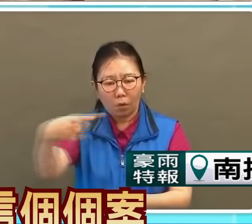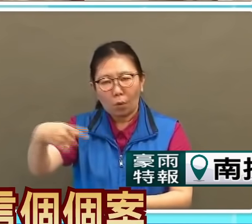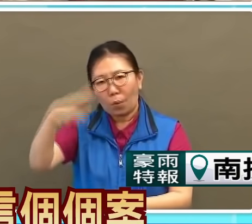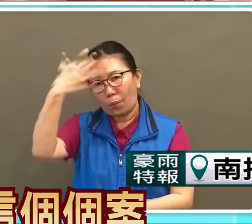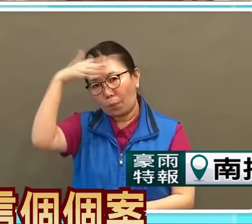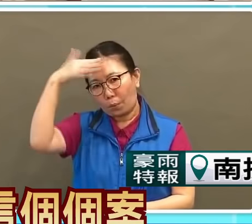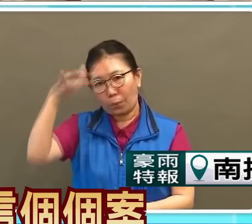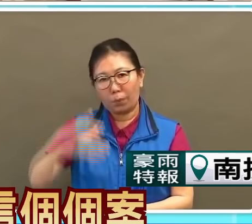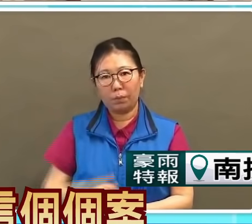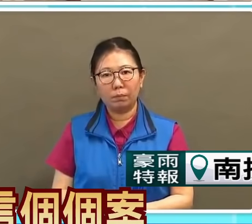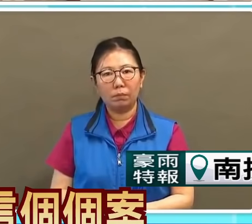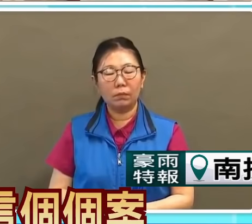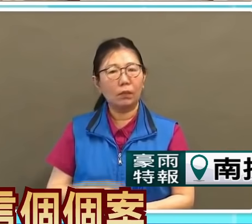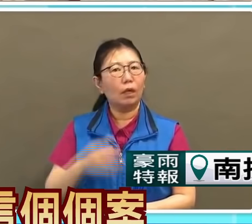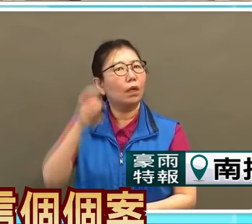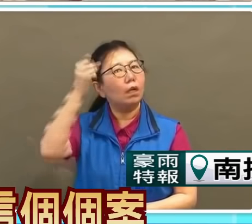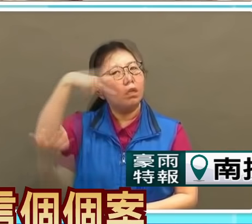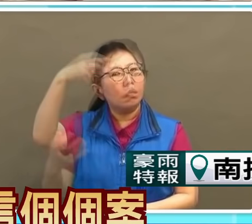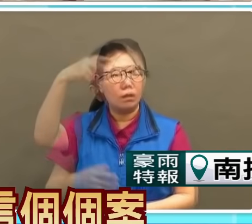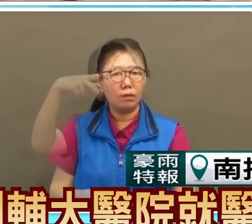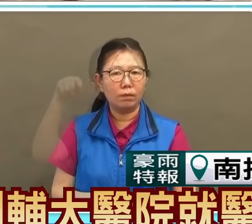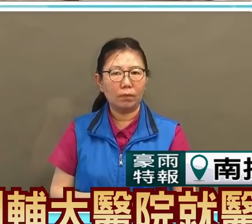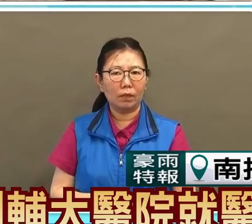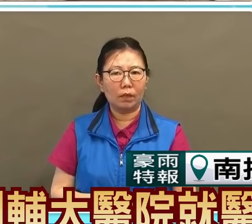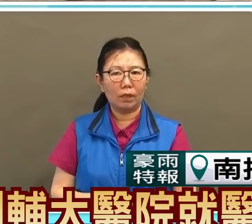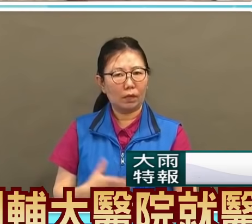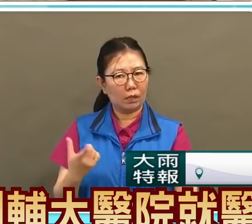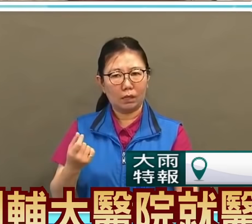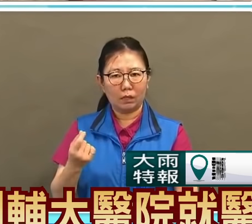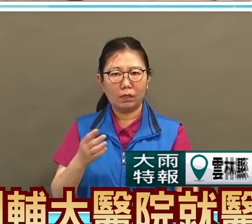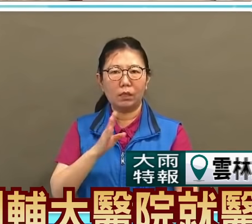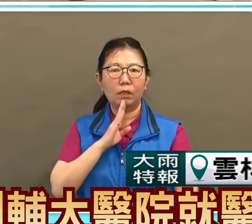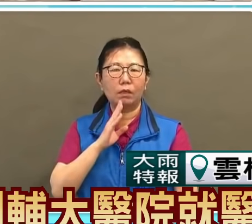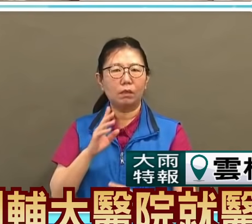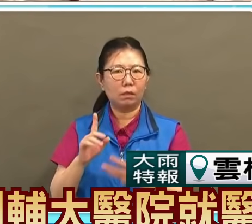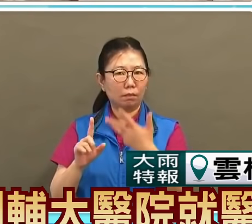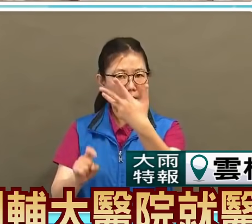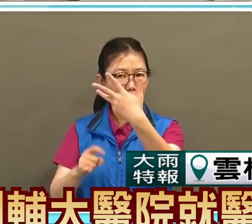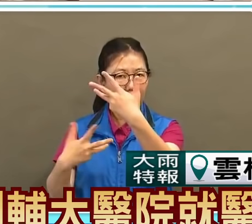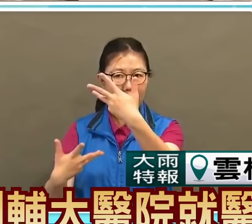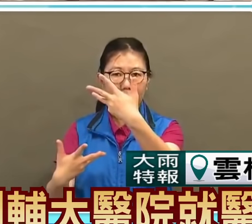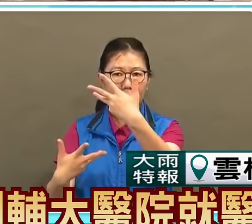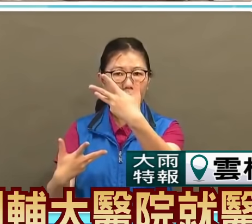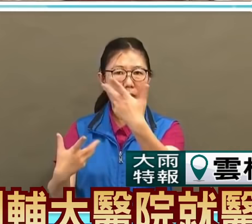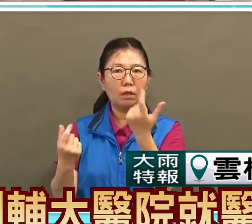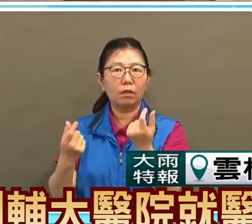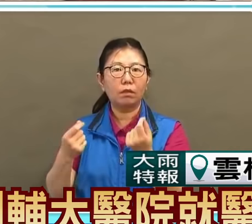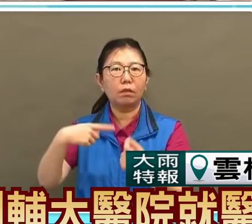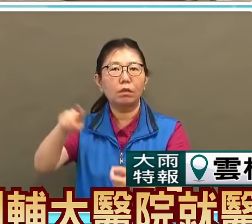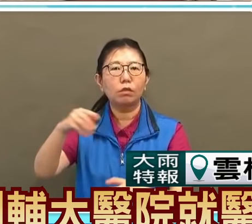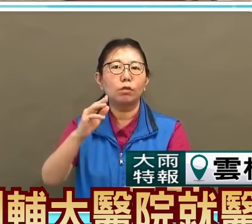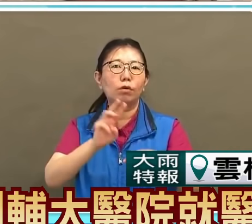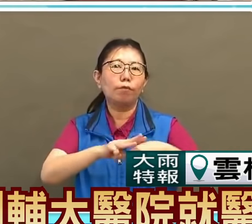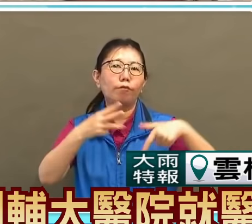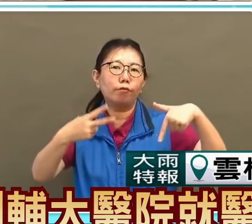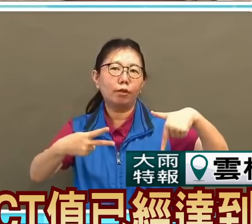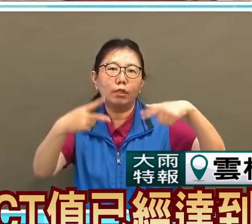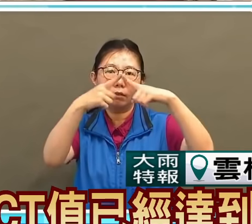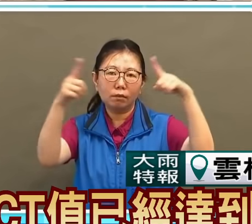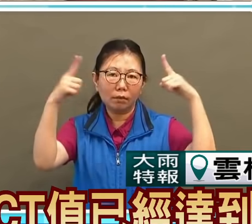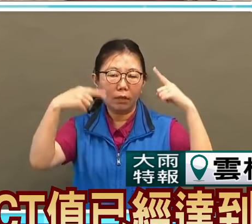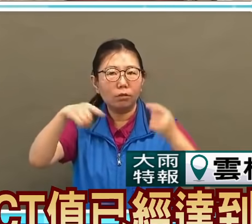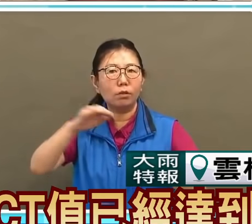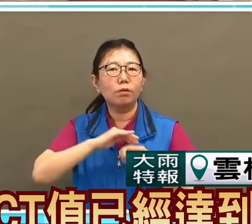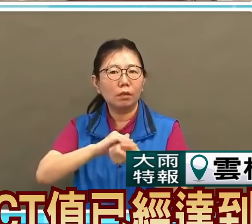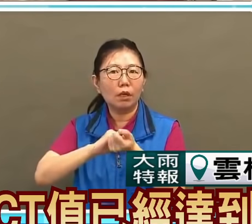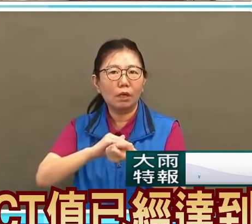性。至于新庄的这个个案，也是因为8月18号要到辅大医院就医，